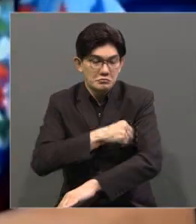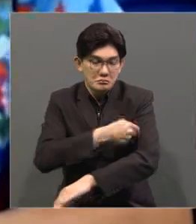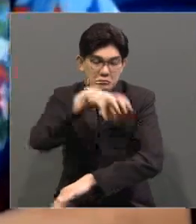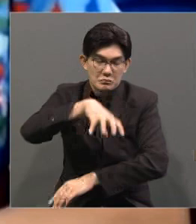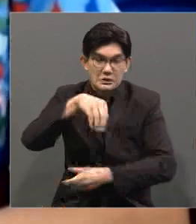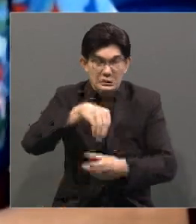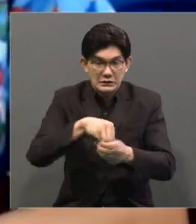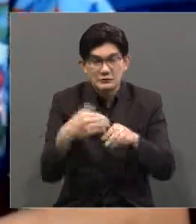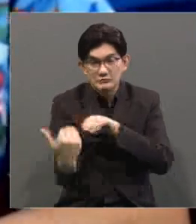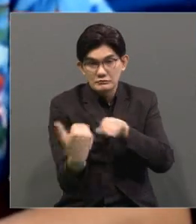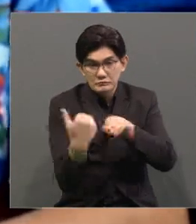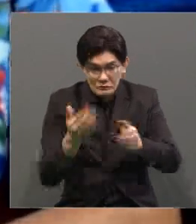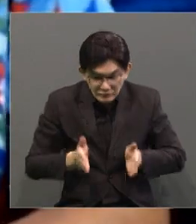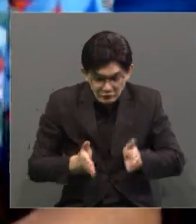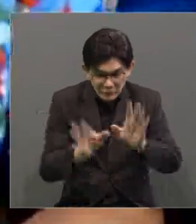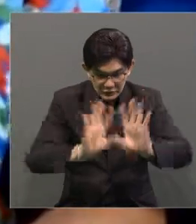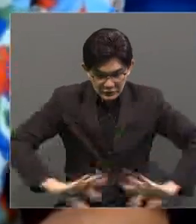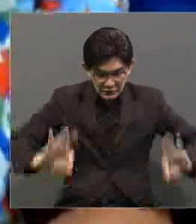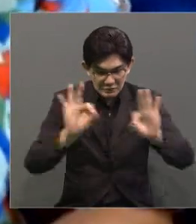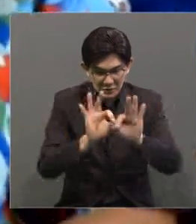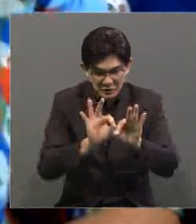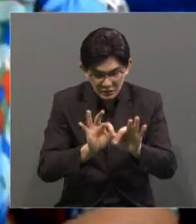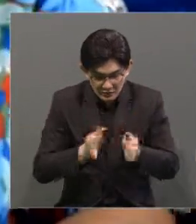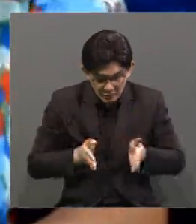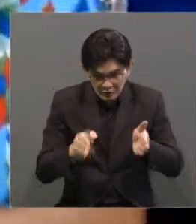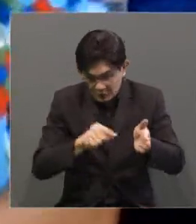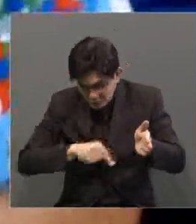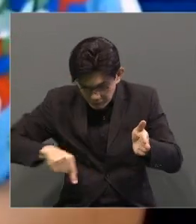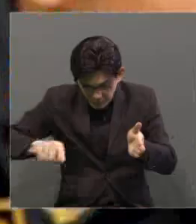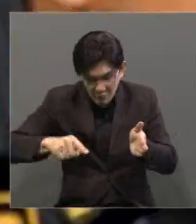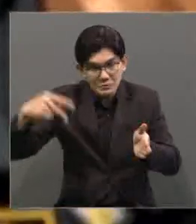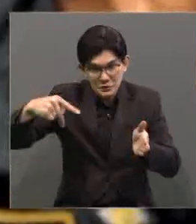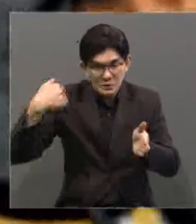เรื่องของเส้นทางอาจจะต้องมีการเปิดเส้นทางพิเศษให้การจราจรคล่องตัวนะครับ